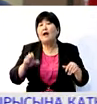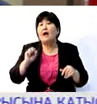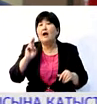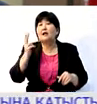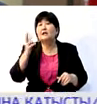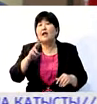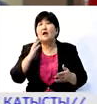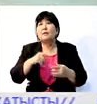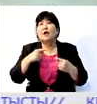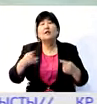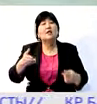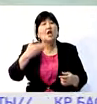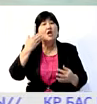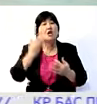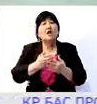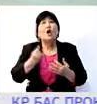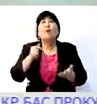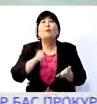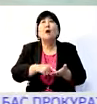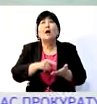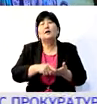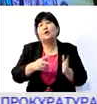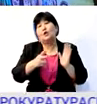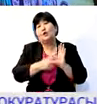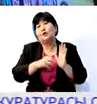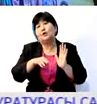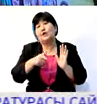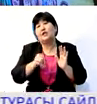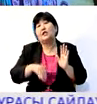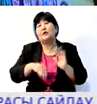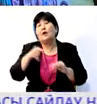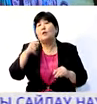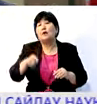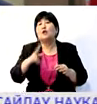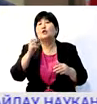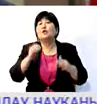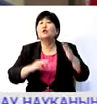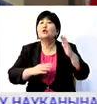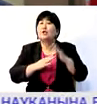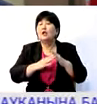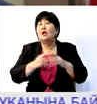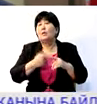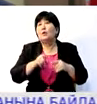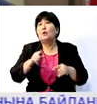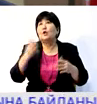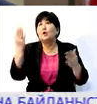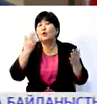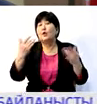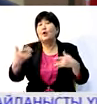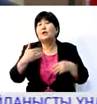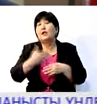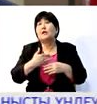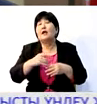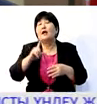бар, әртүрлі жеңілдіктері бар. Бағасы енді 800 теңгеден басталады, 1800-ге дейін болады. Бізде сосын бұл кинотеатрдың